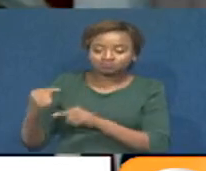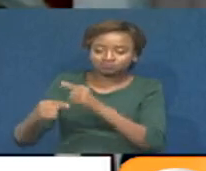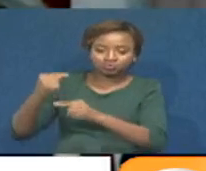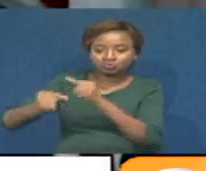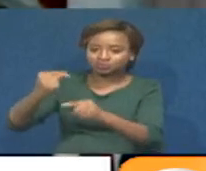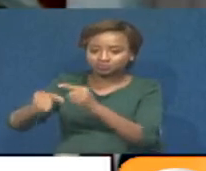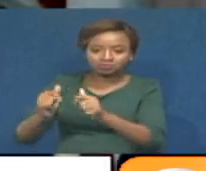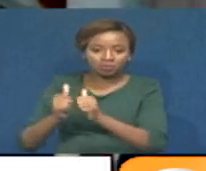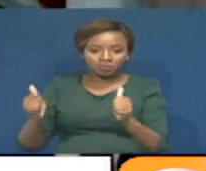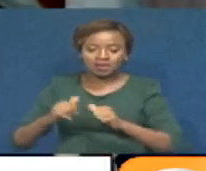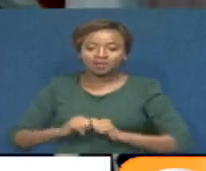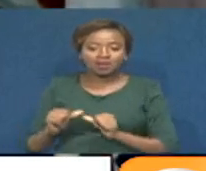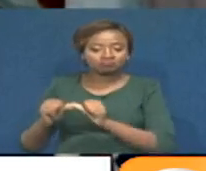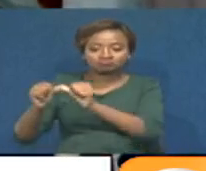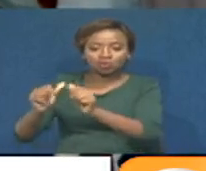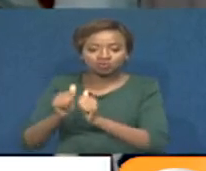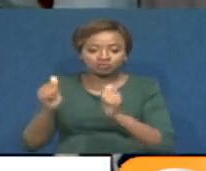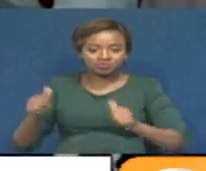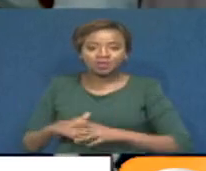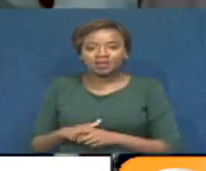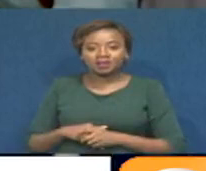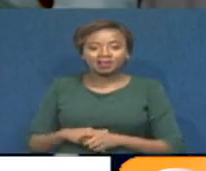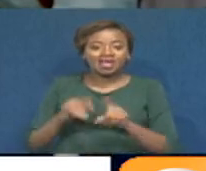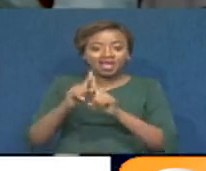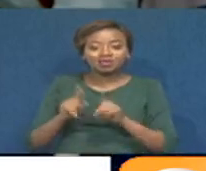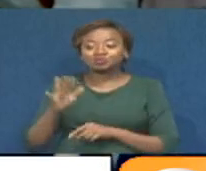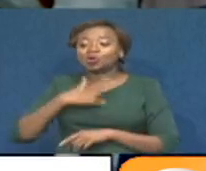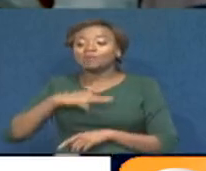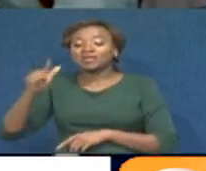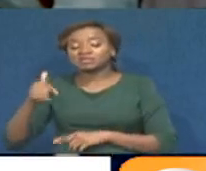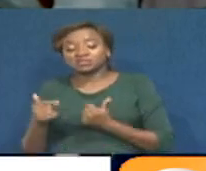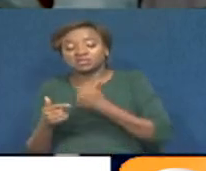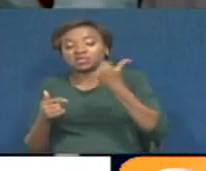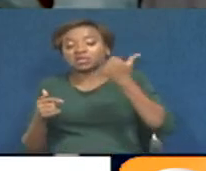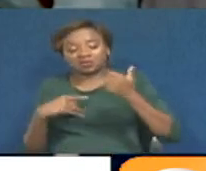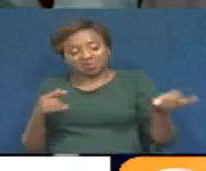going forward. Na nyinyi mpige mwambie hao wengine